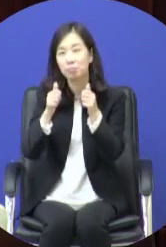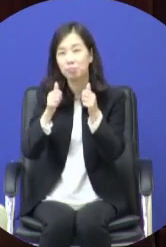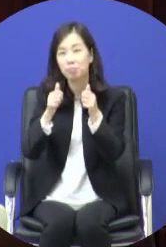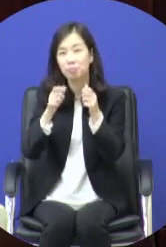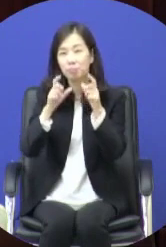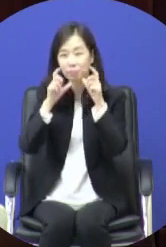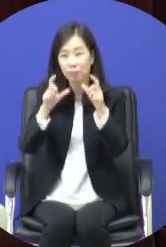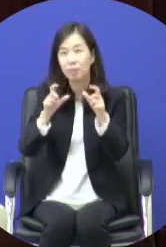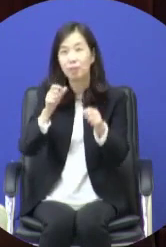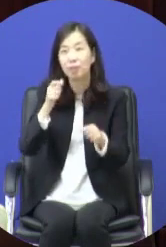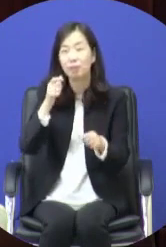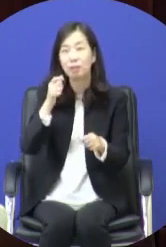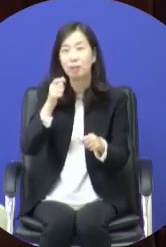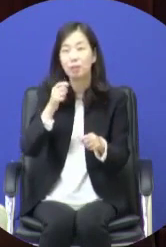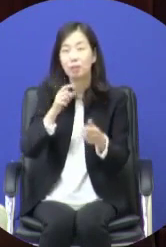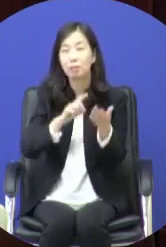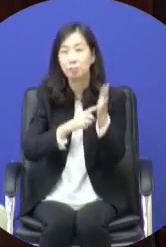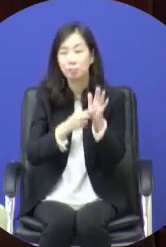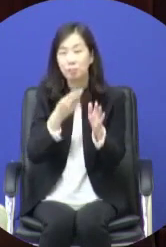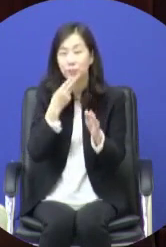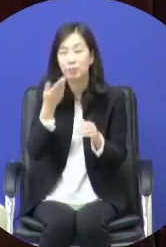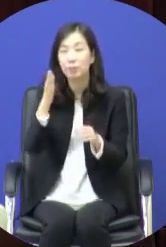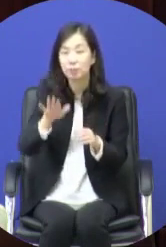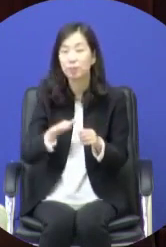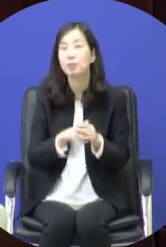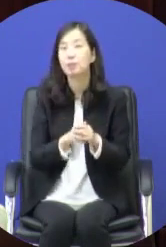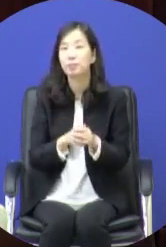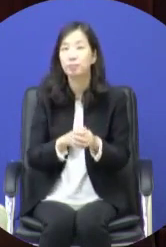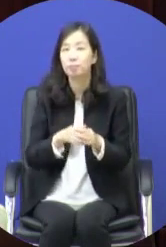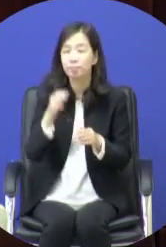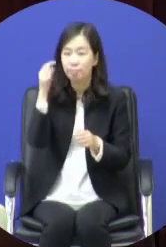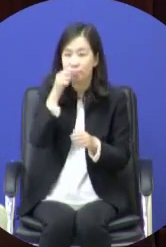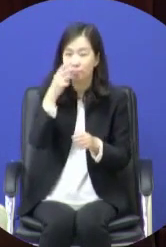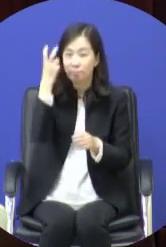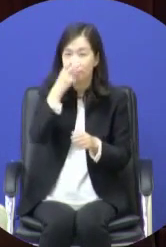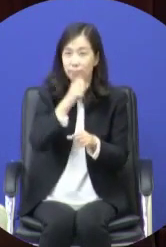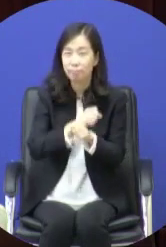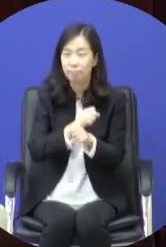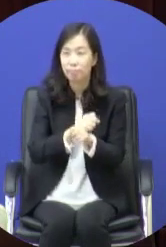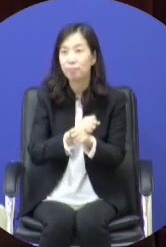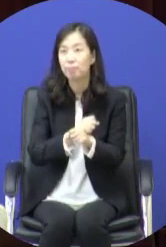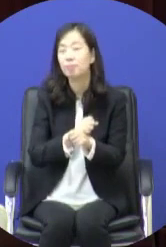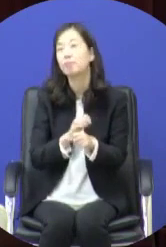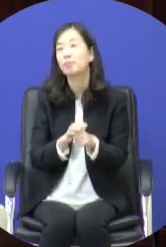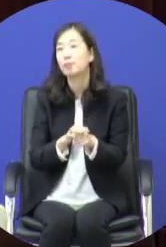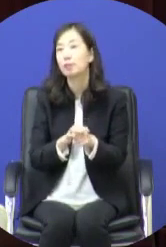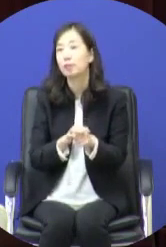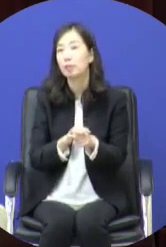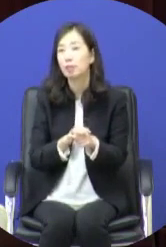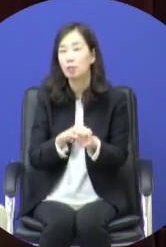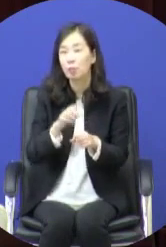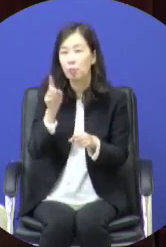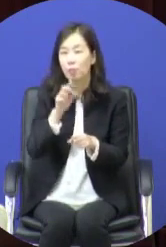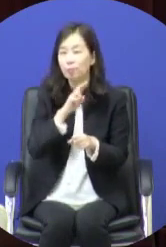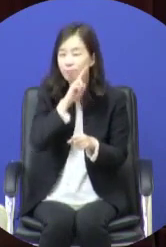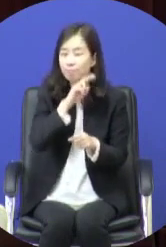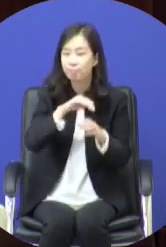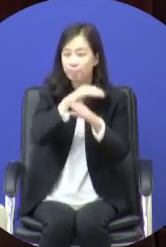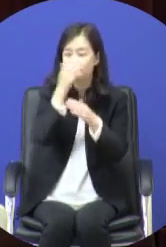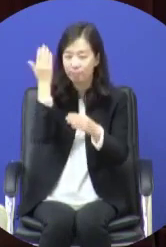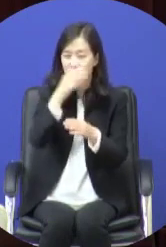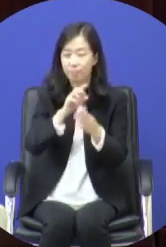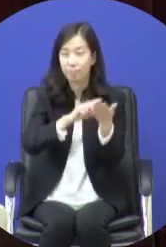나오지 않고 있지만 철저히 수사해서 한 점 의혹도 없이 밝혀야 합니다.